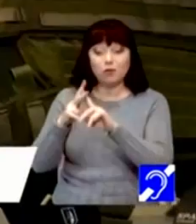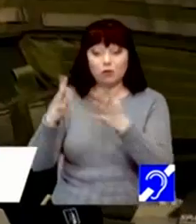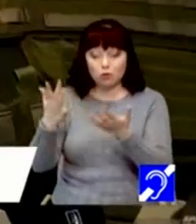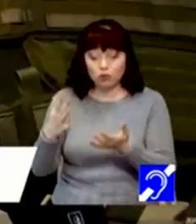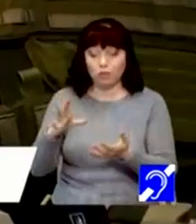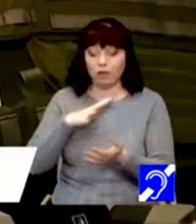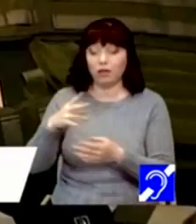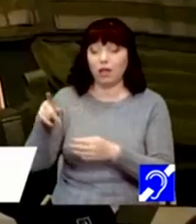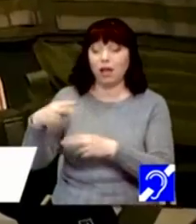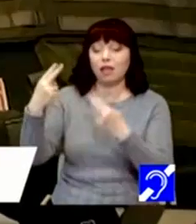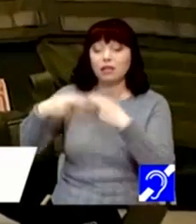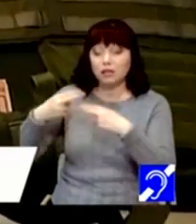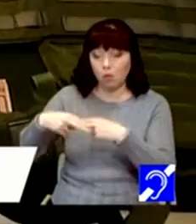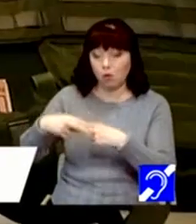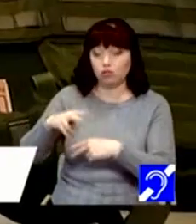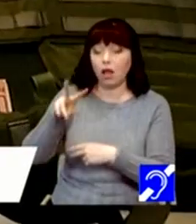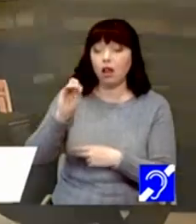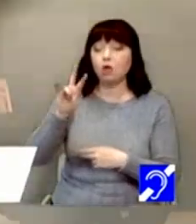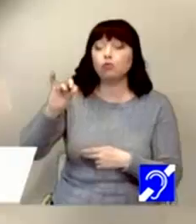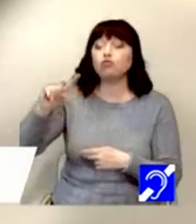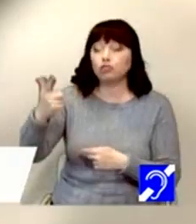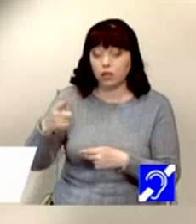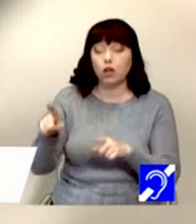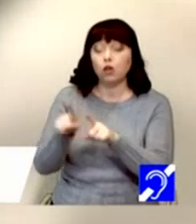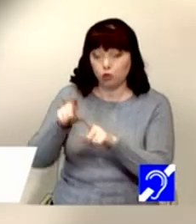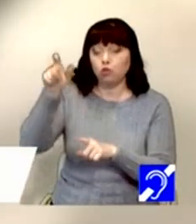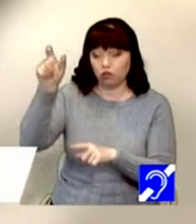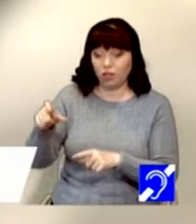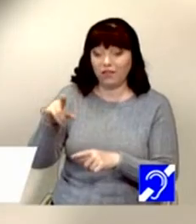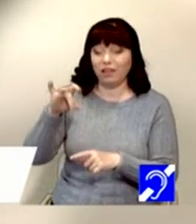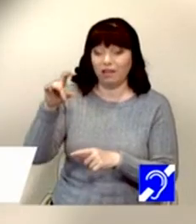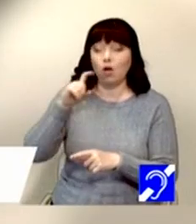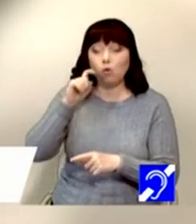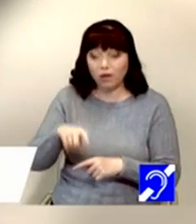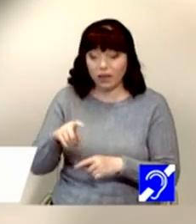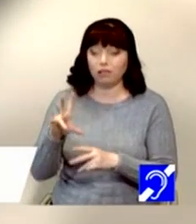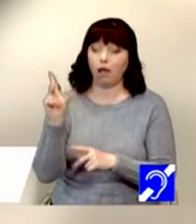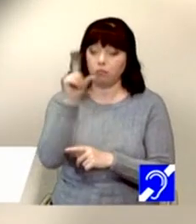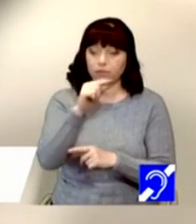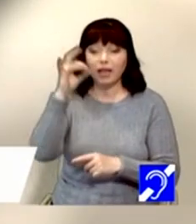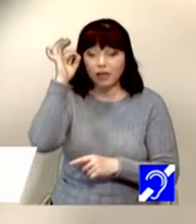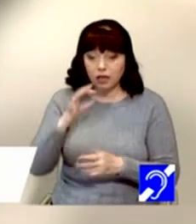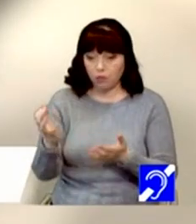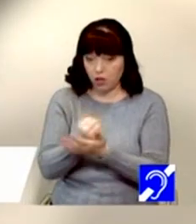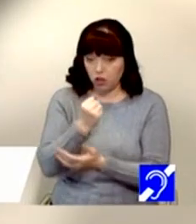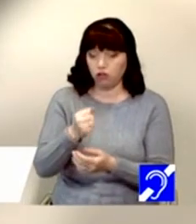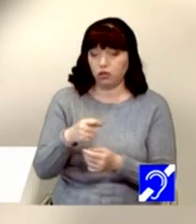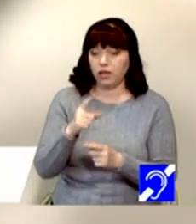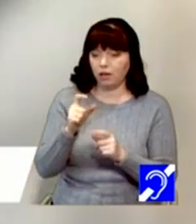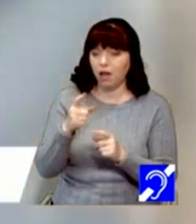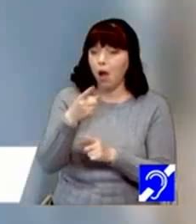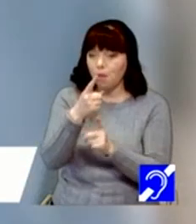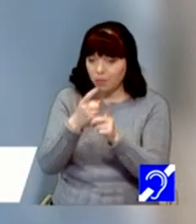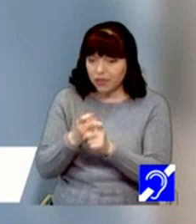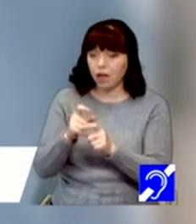au verificat bagajele unui șofer ukrainian care se deplasa spre Germania sa găsit un pistol în gloanțe și un cuțit cu lama de